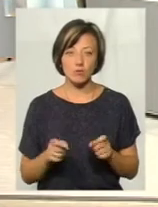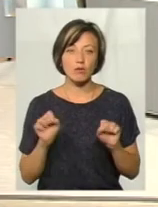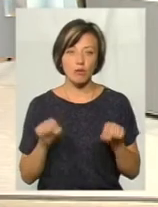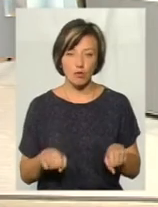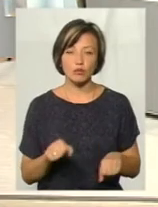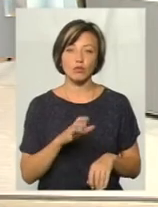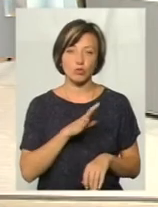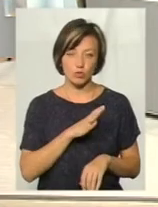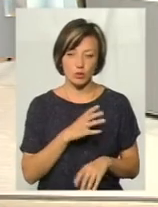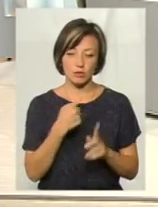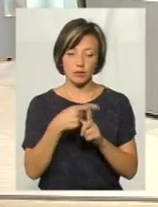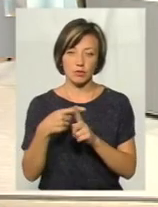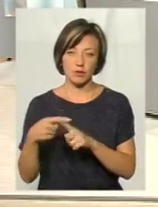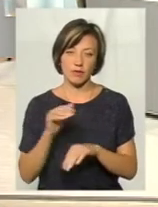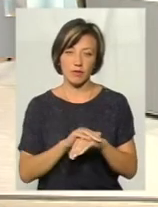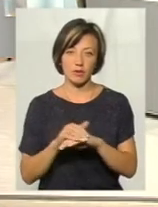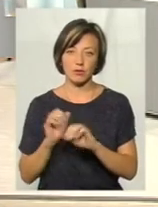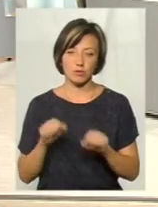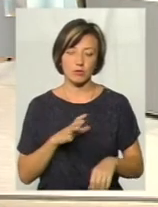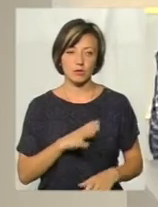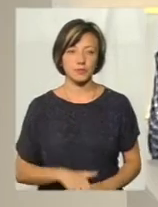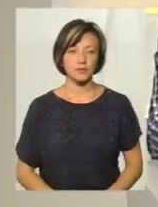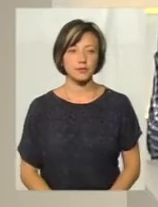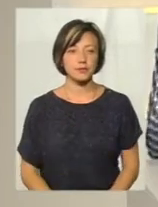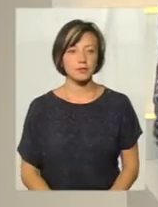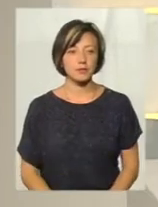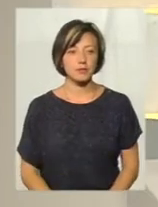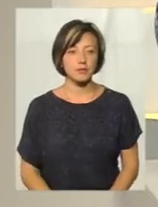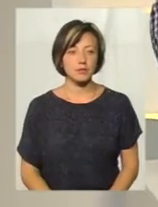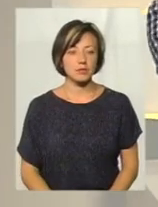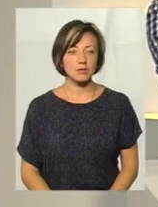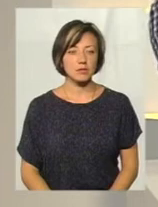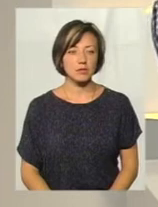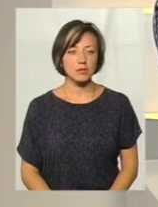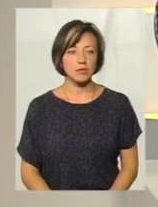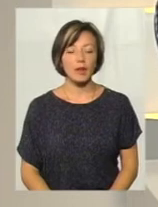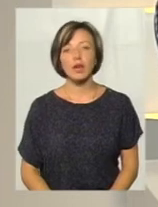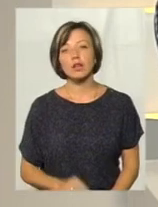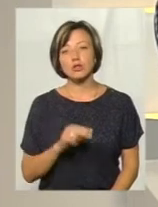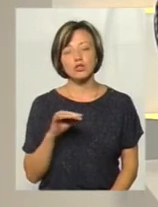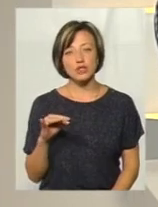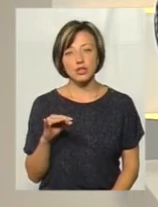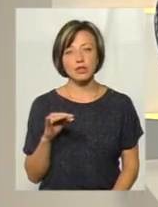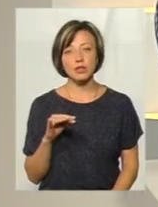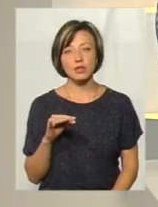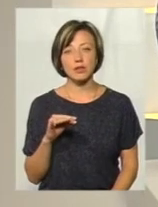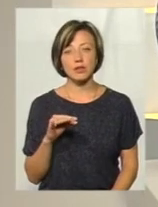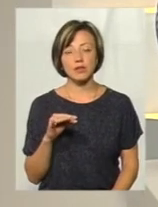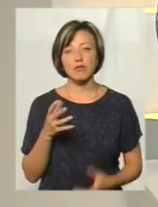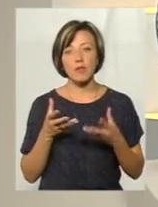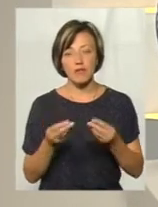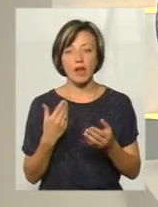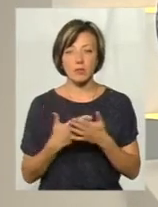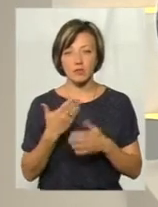мати місце накладення сукупності факторів. Я зрозумів. Але чи має місце, на вашу думку, те, що от якось іноді